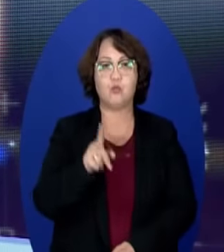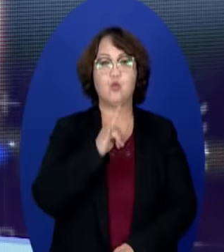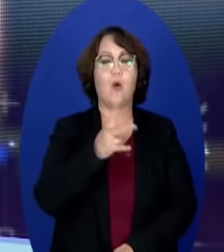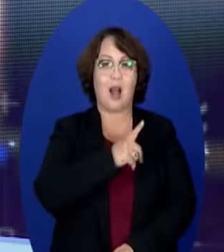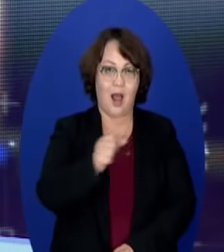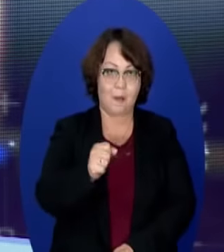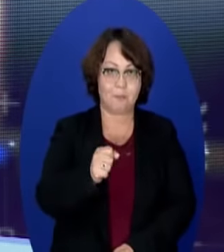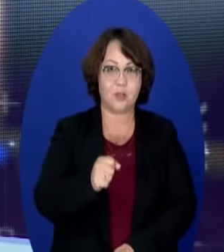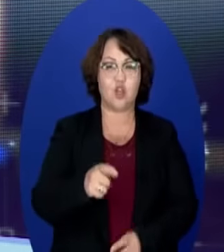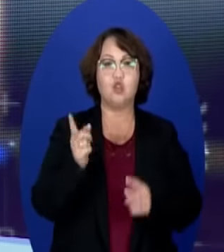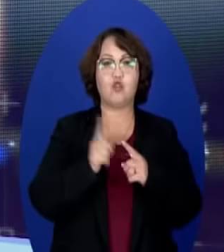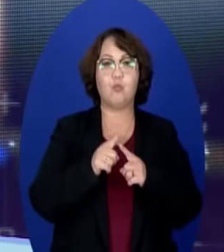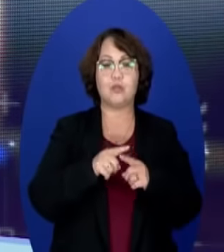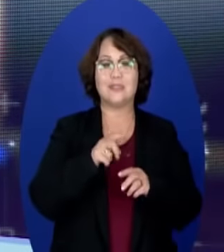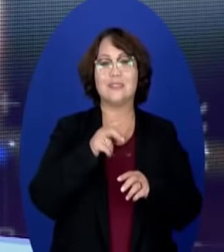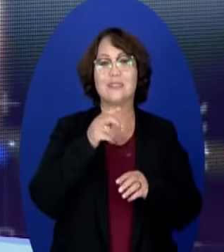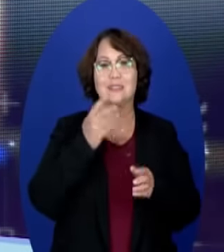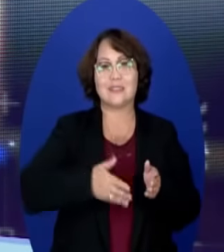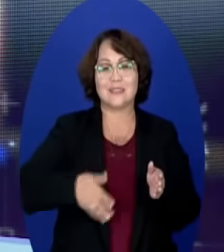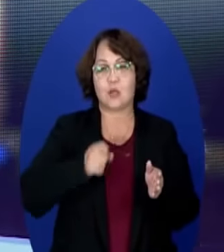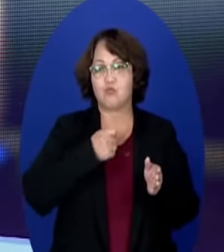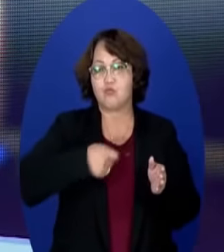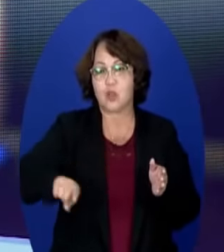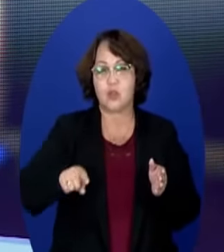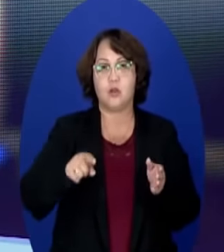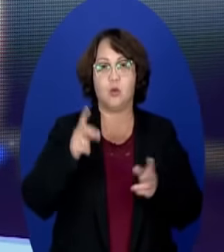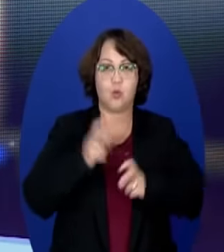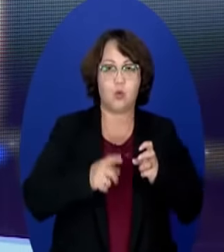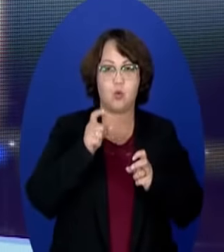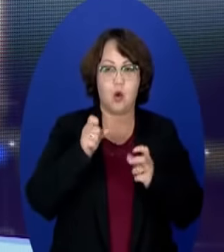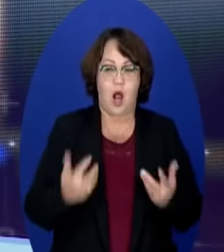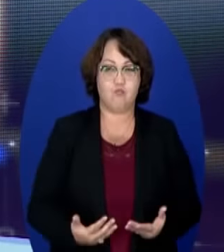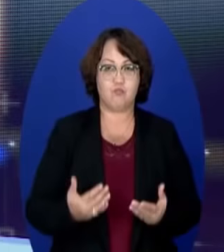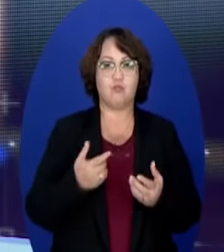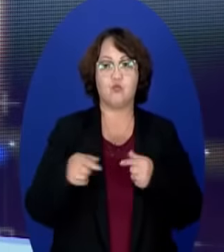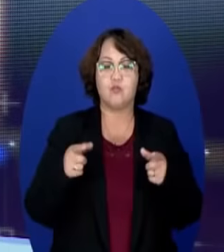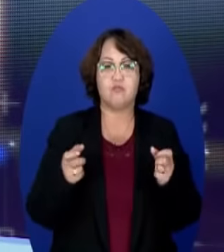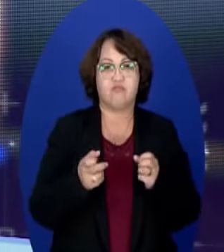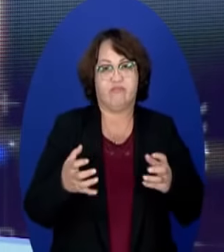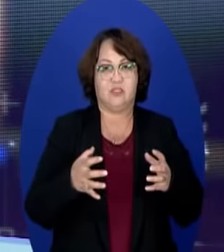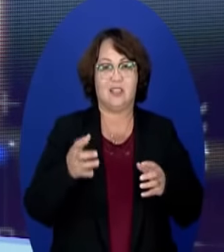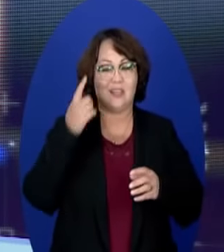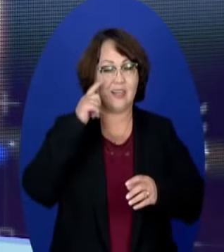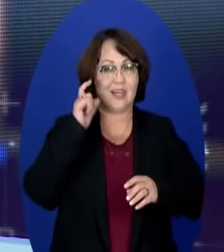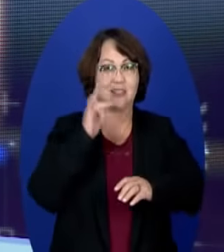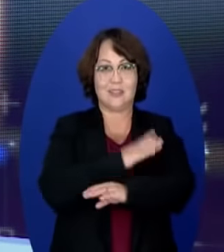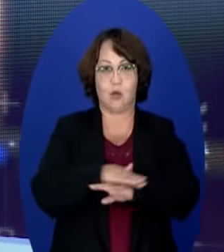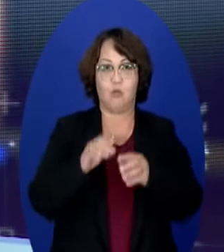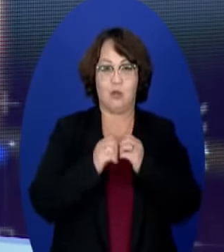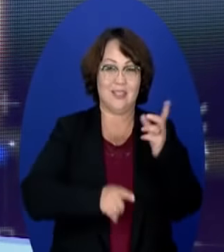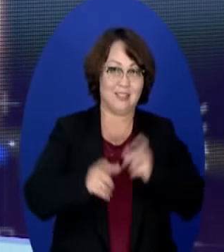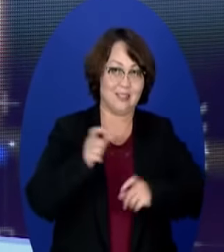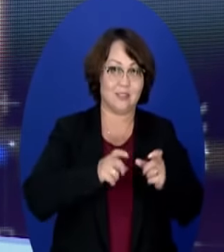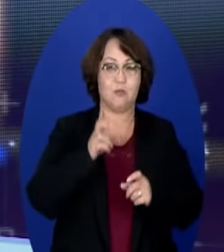үндсэн трассыг дайрч өнгөрдөг давуу талаараа үйлдвэрлэл болоод хүн ам төвлөрсөн хот болж чадсан. Тэгвэл хотын хөдөлттэй автозамтай болж эдийн